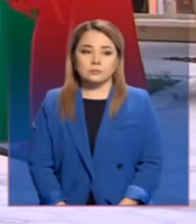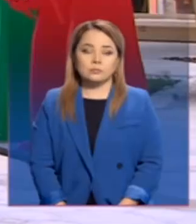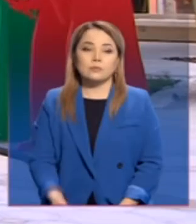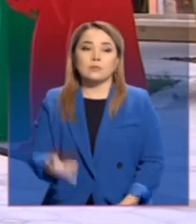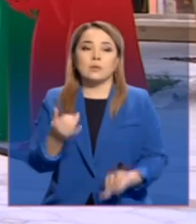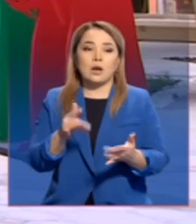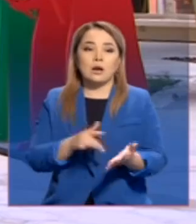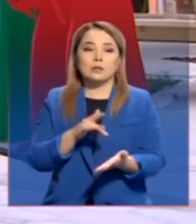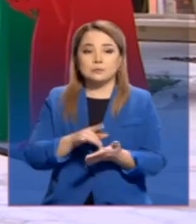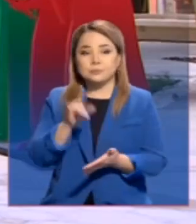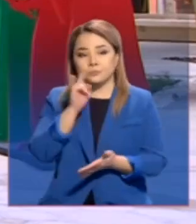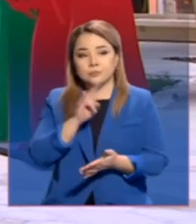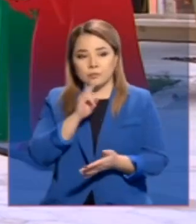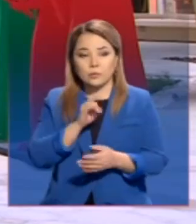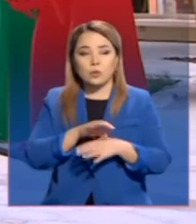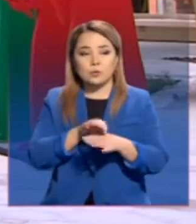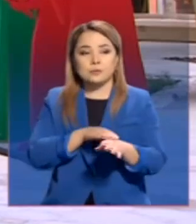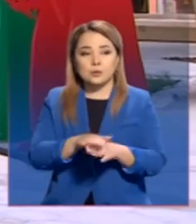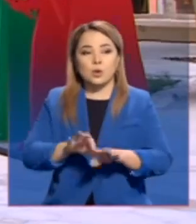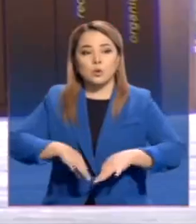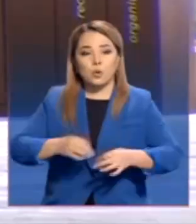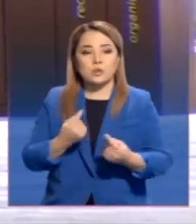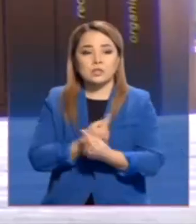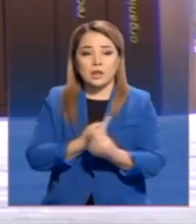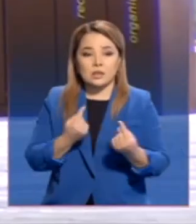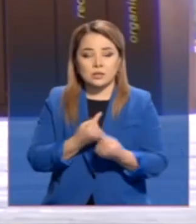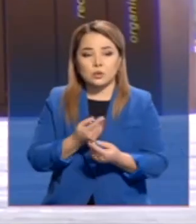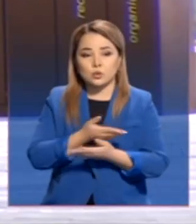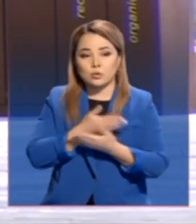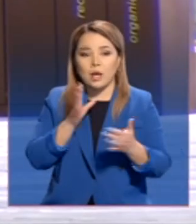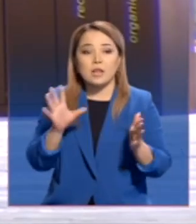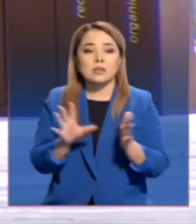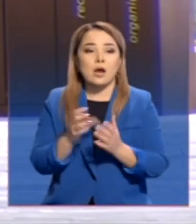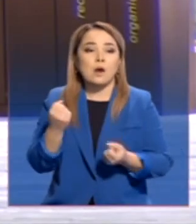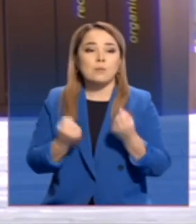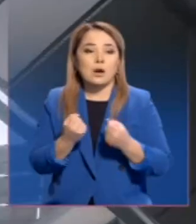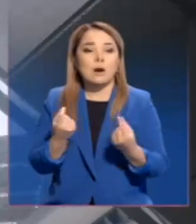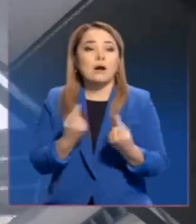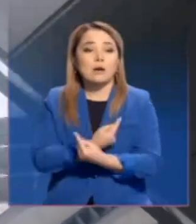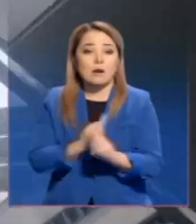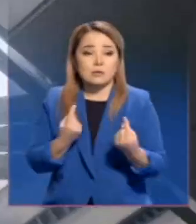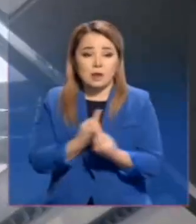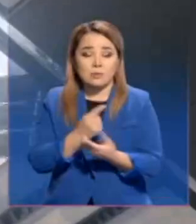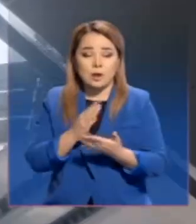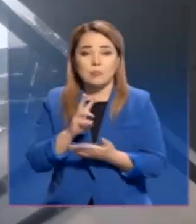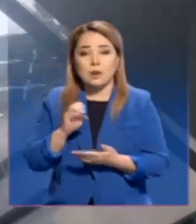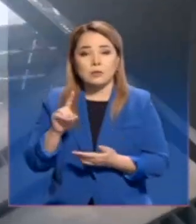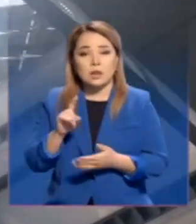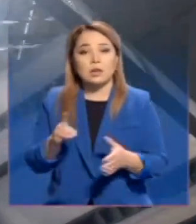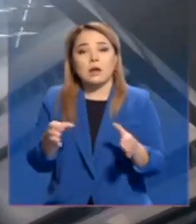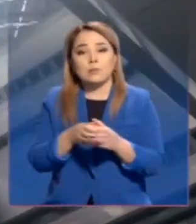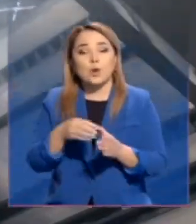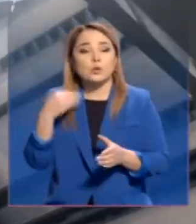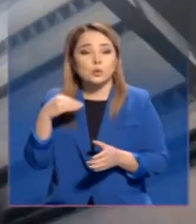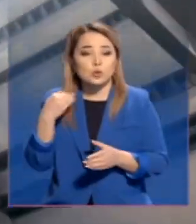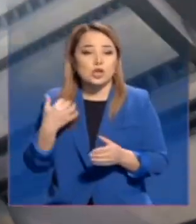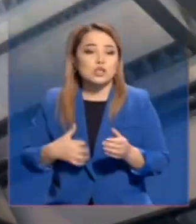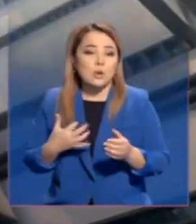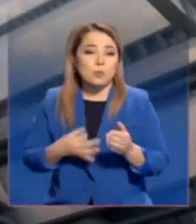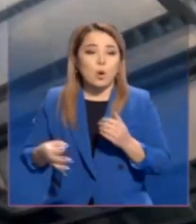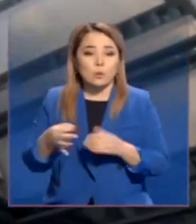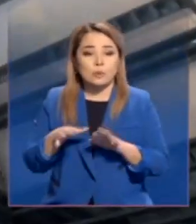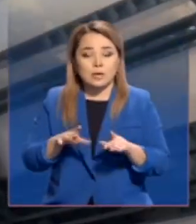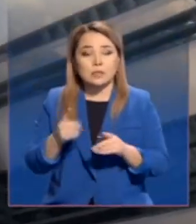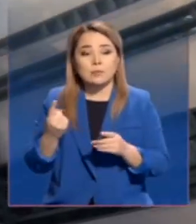Қаладан тіпті жанар жағармаймен жүретін көлікті де кездестірмейсіз. Адамдар электромобильмен қатынайды. Енді Маздар компаниясы Түркістан және Жамбыл